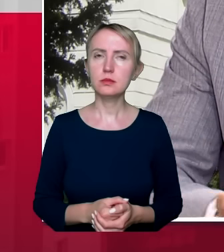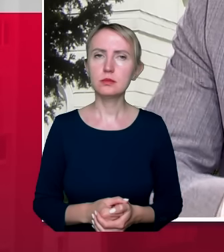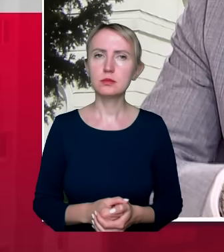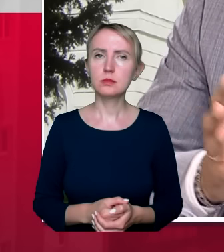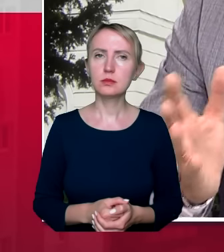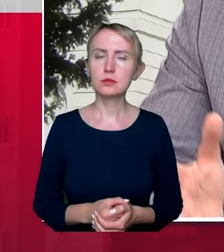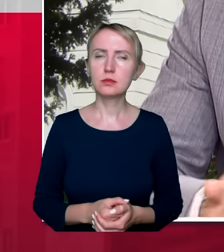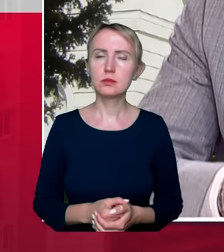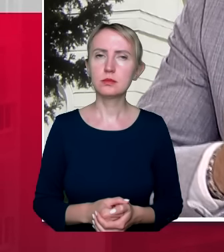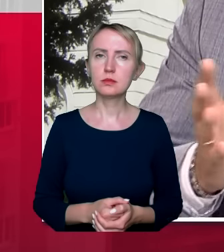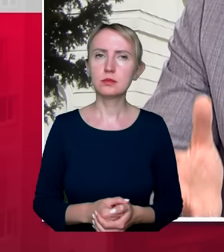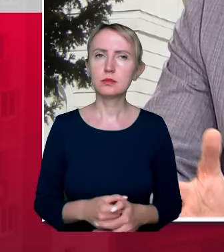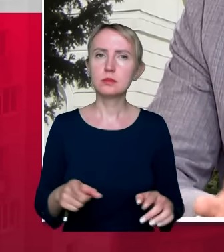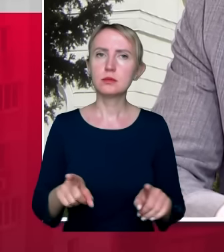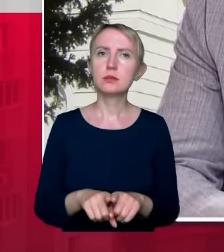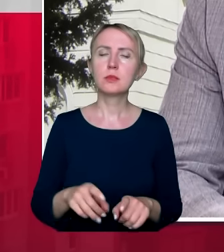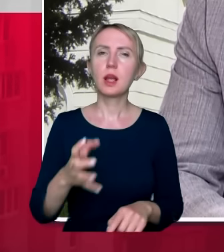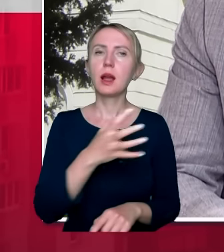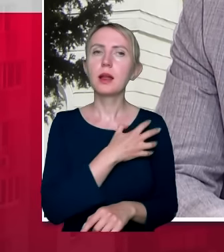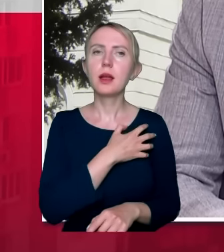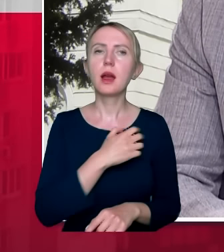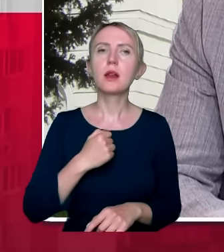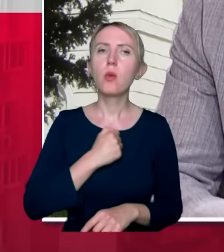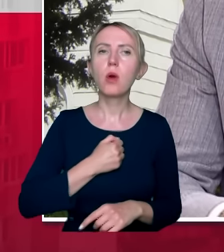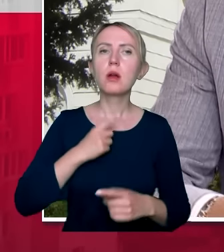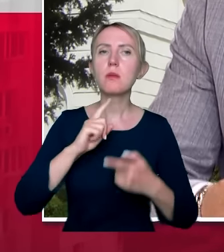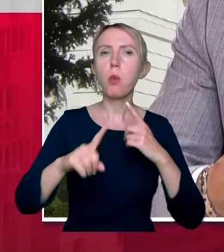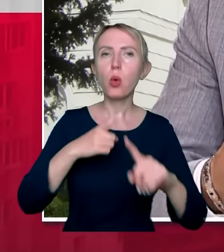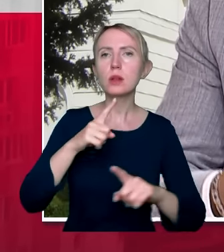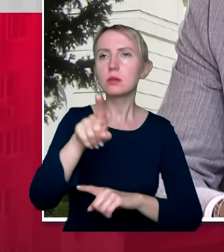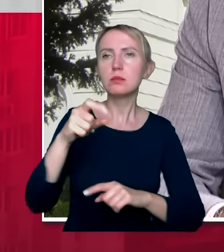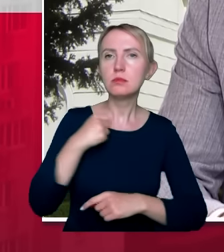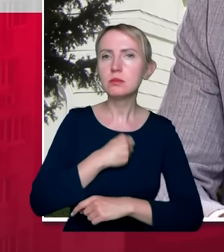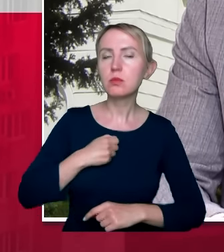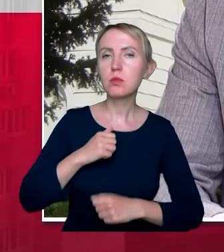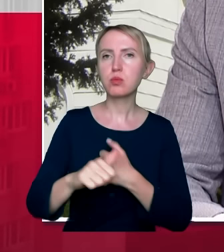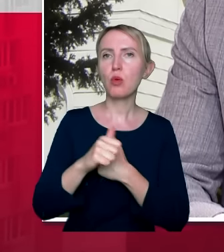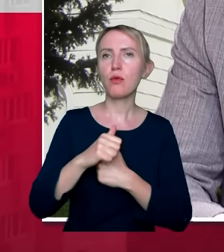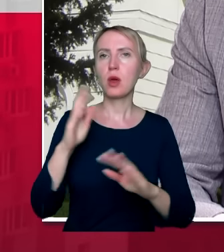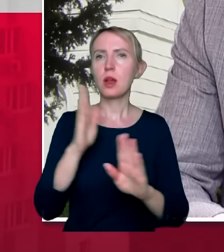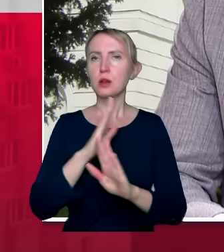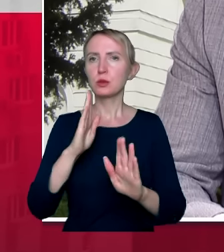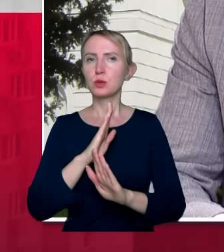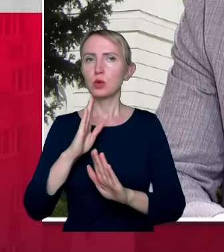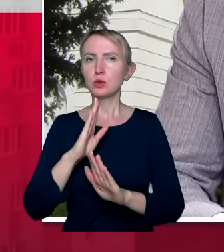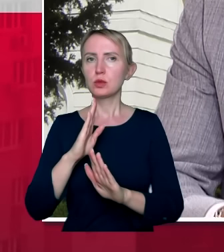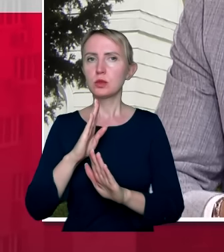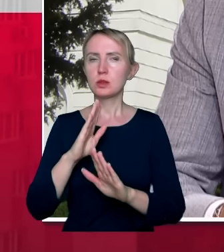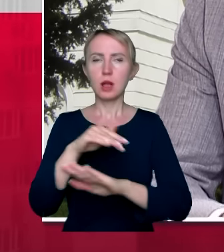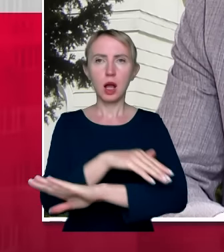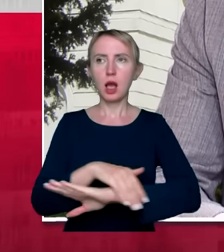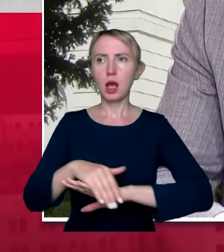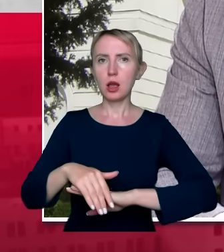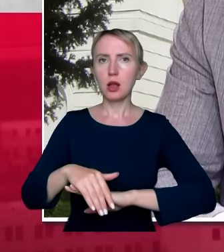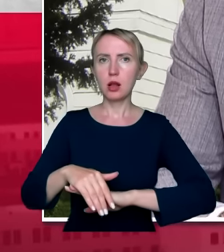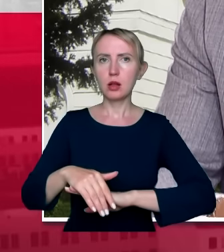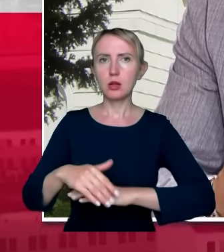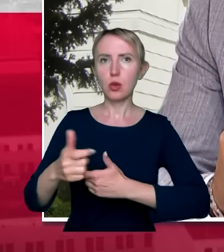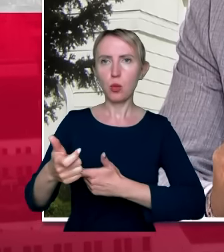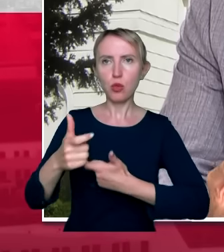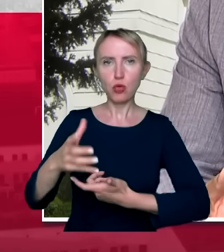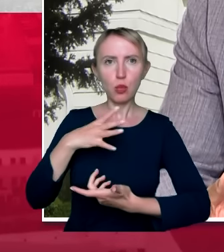tą obawą generałów, a głównie polityków, spowodowała taką atmosferę, gdzie na granicy broń był problemem.